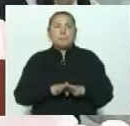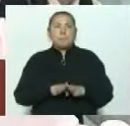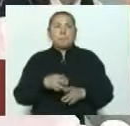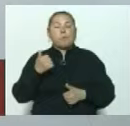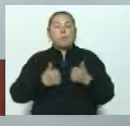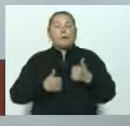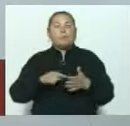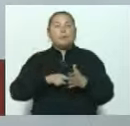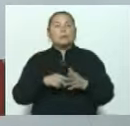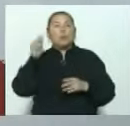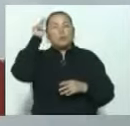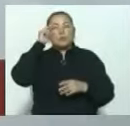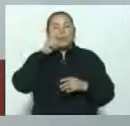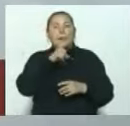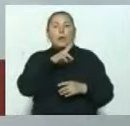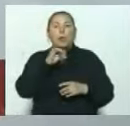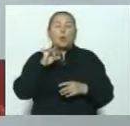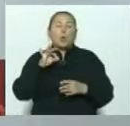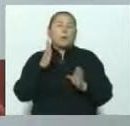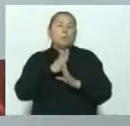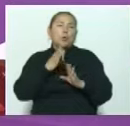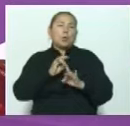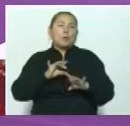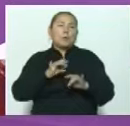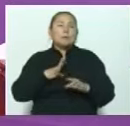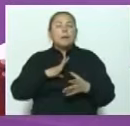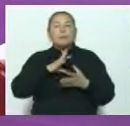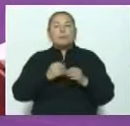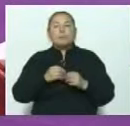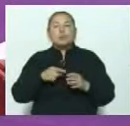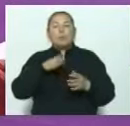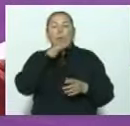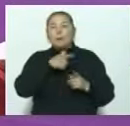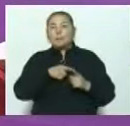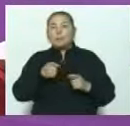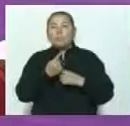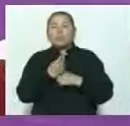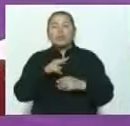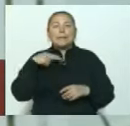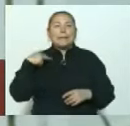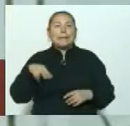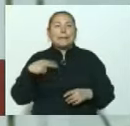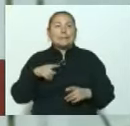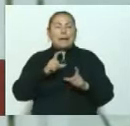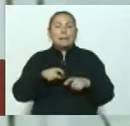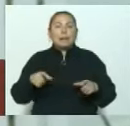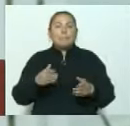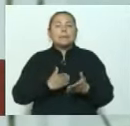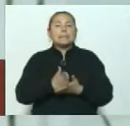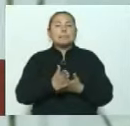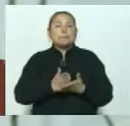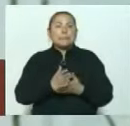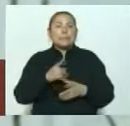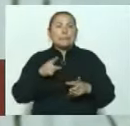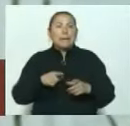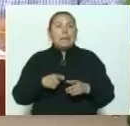Байқау мақсаты оқушылардың арасында экологиялық мәдениетті қалыптастыру. Осы бағытта нөмірі 11-ші мектеп лицейінде адам қызметінің қоршаған